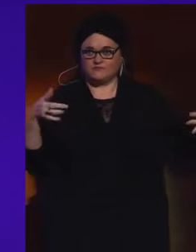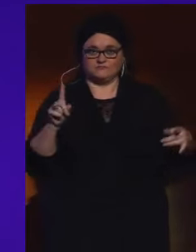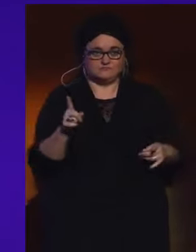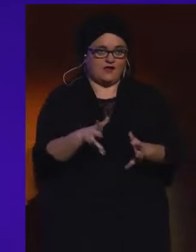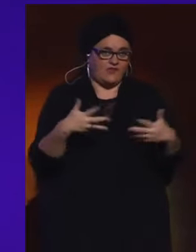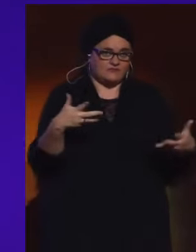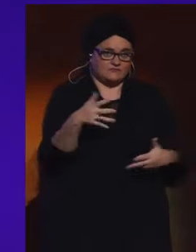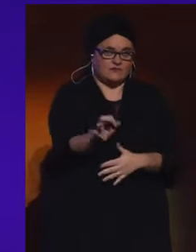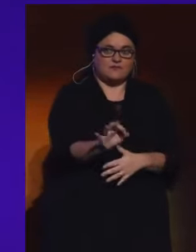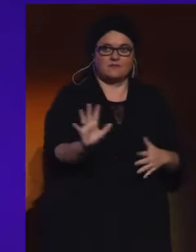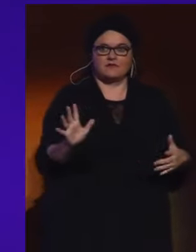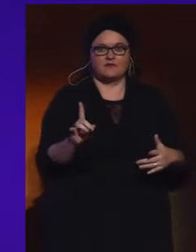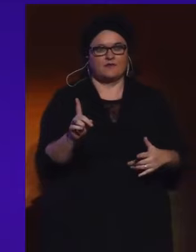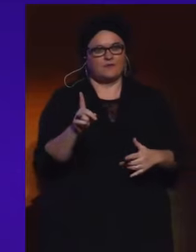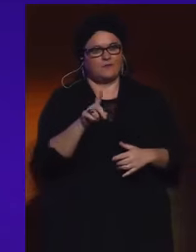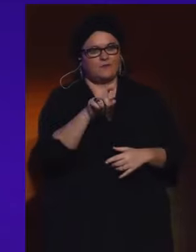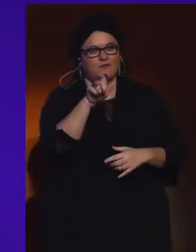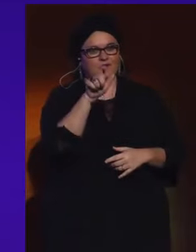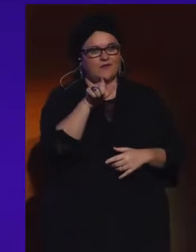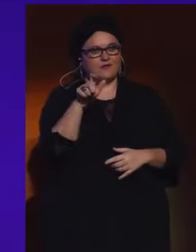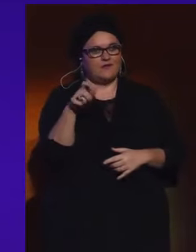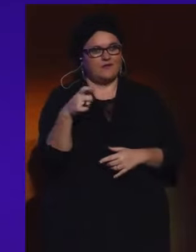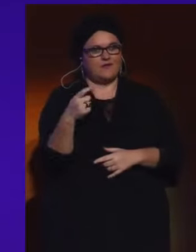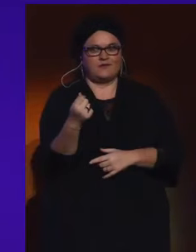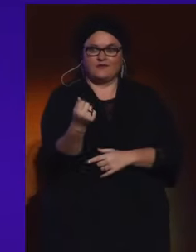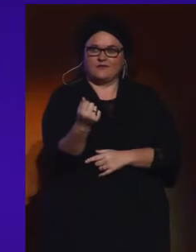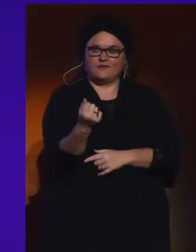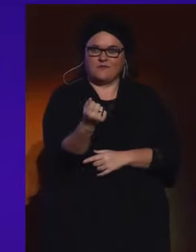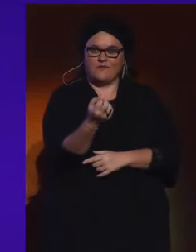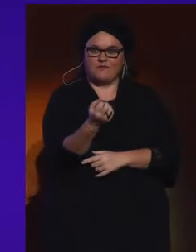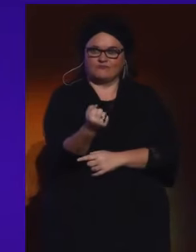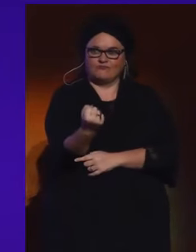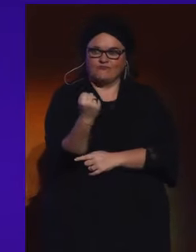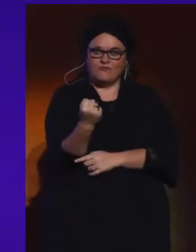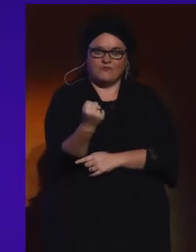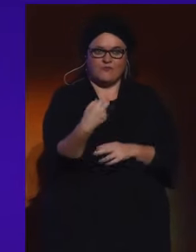da, baina batez ere hemen biltzen den kapital politikoagatik.